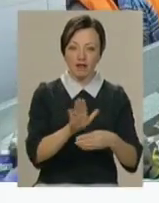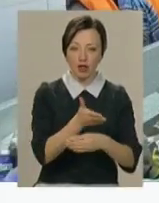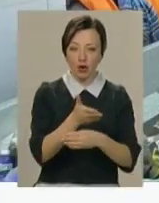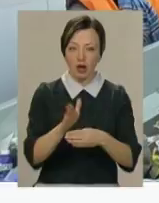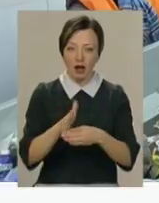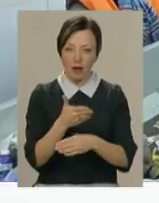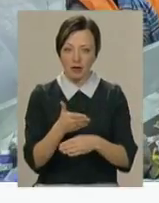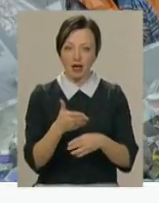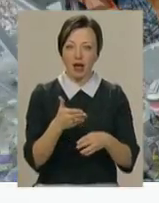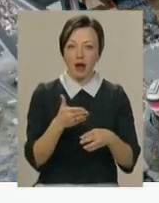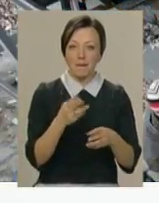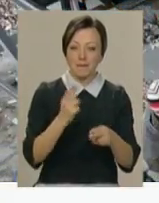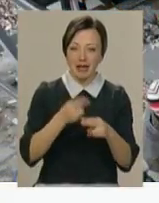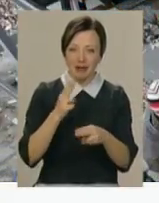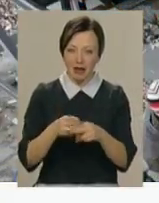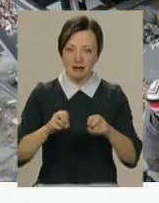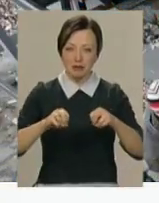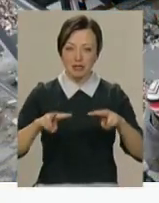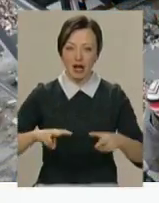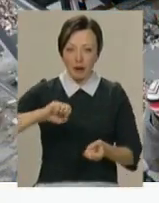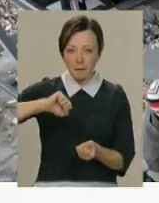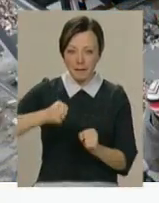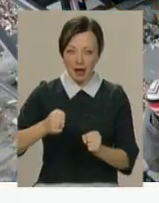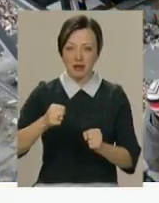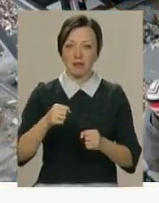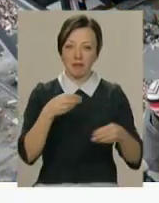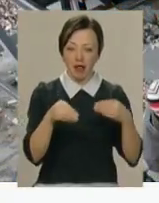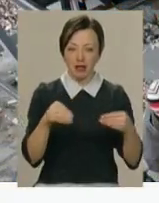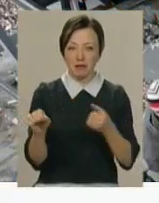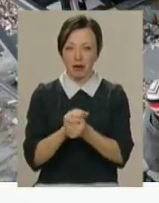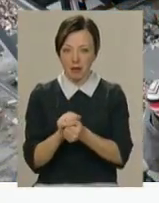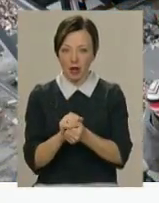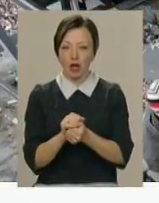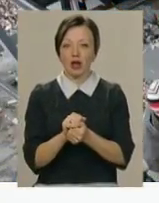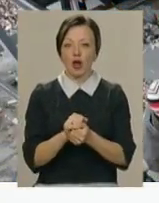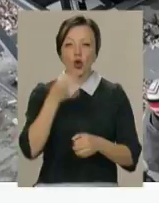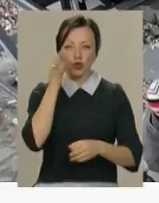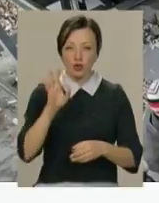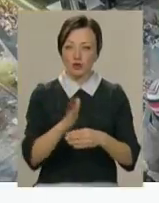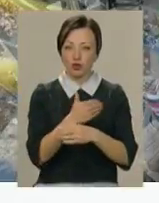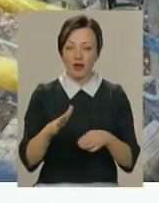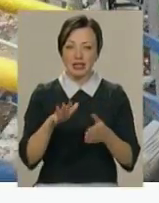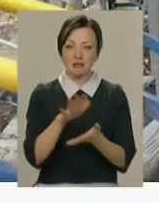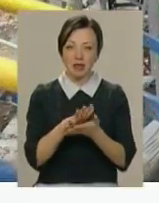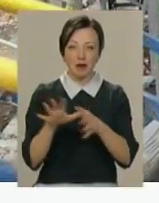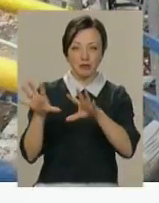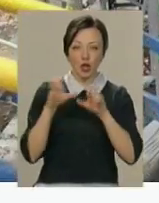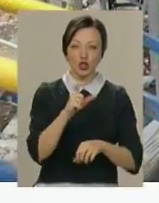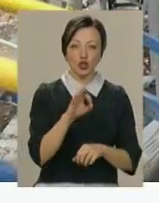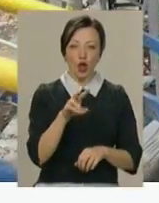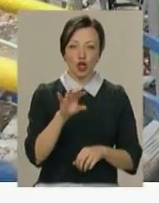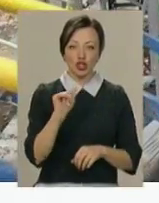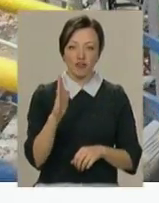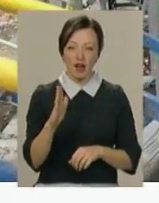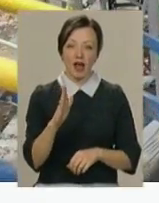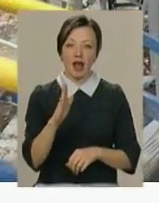відокремлювати органіку і метали. Спеціальний прес складатиме пластик і папір. Досвід сортування сміття переймали у Золочеві на Львівщині